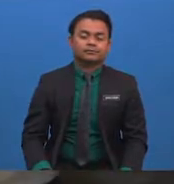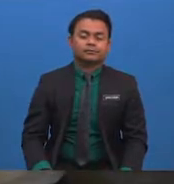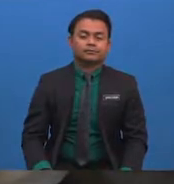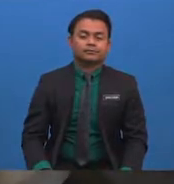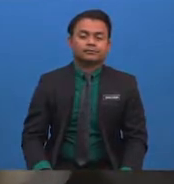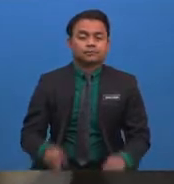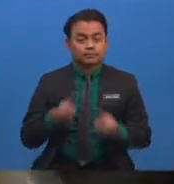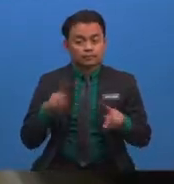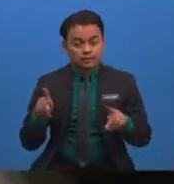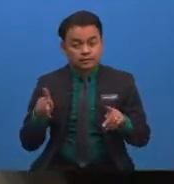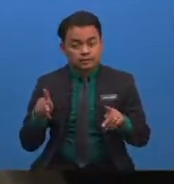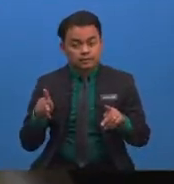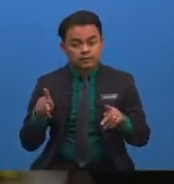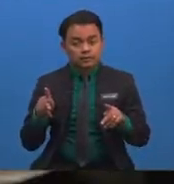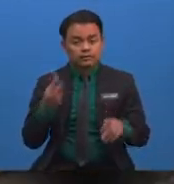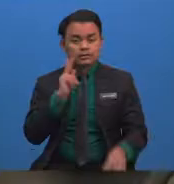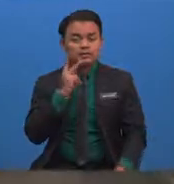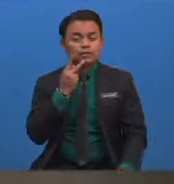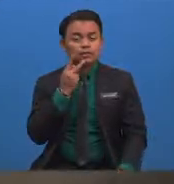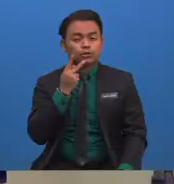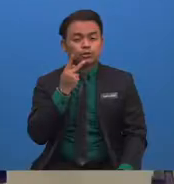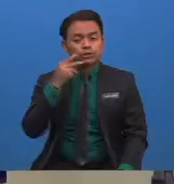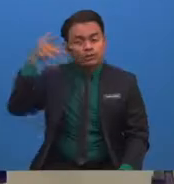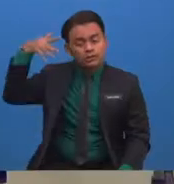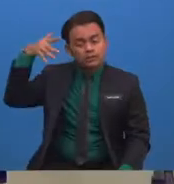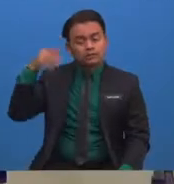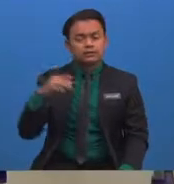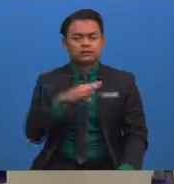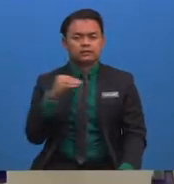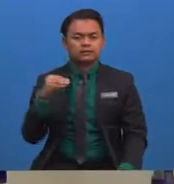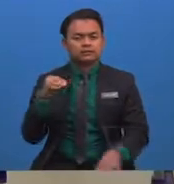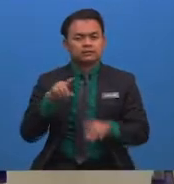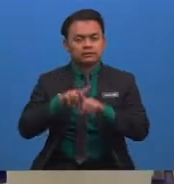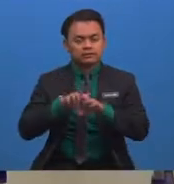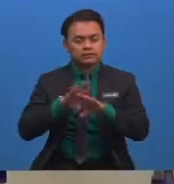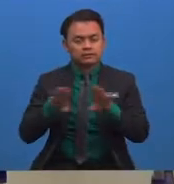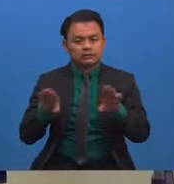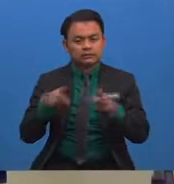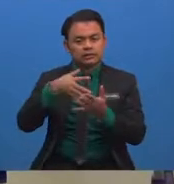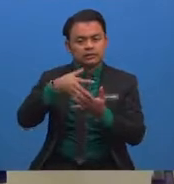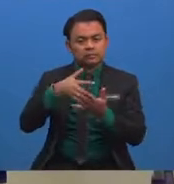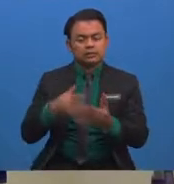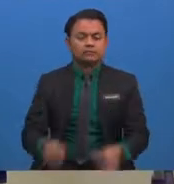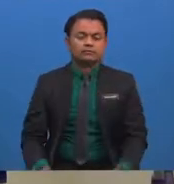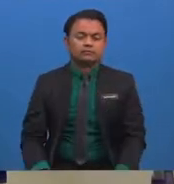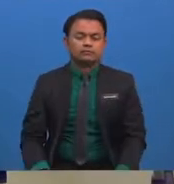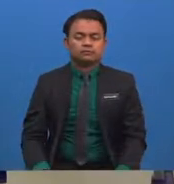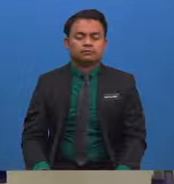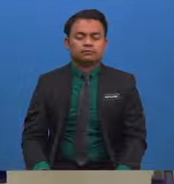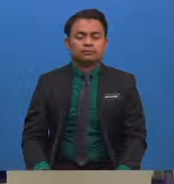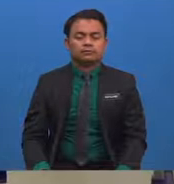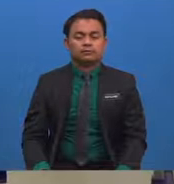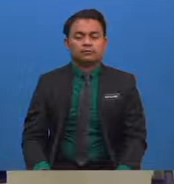Pastikan kacang panjang yang dipilih adalah segar dan tidak lembik. Pemilihan kacang yang betul akan memberikan